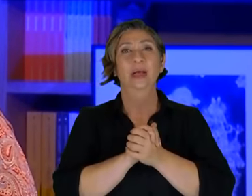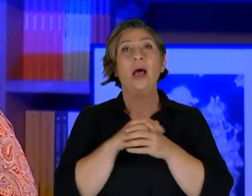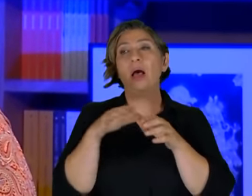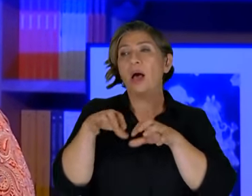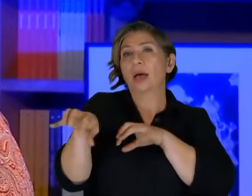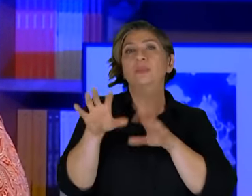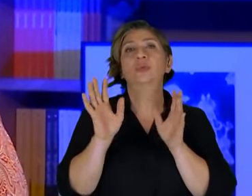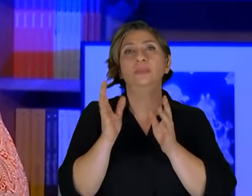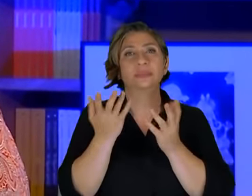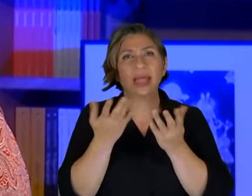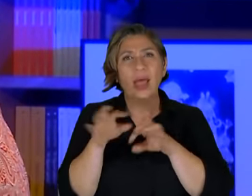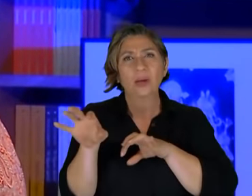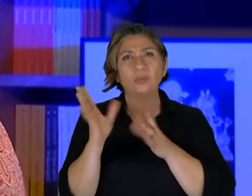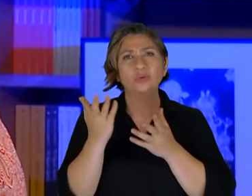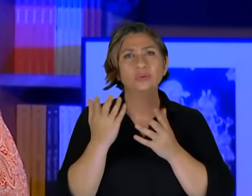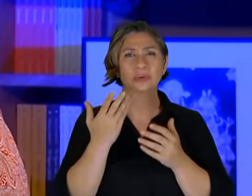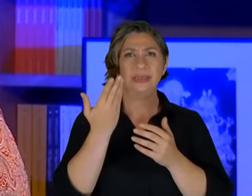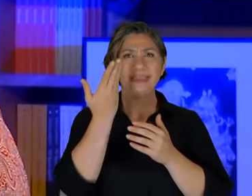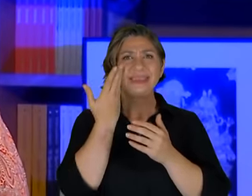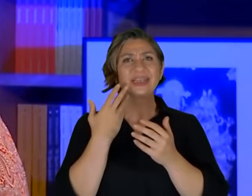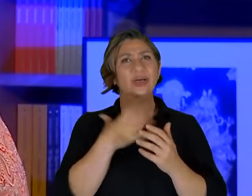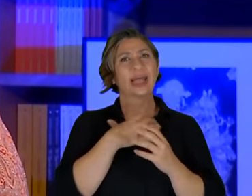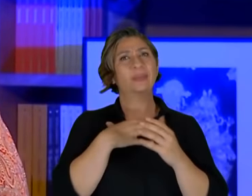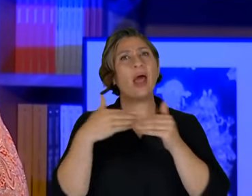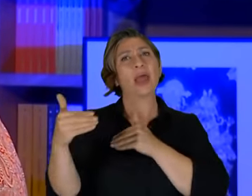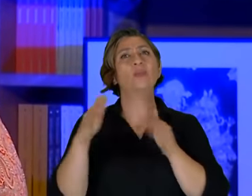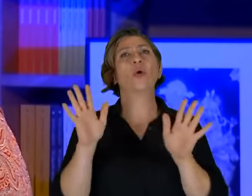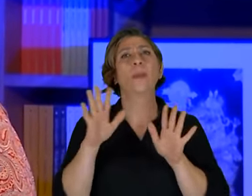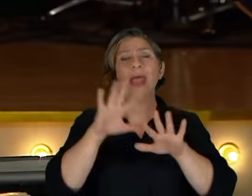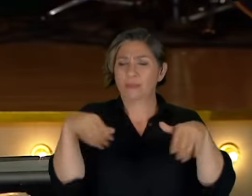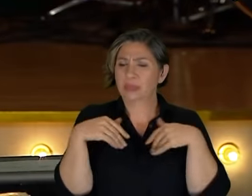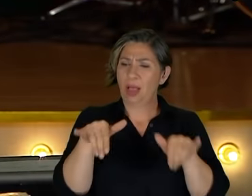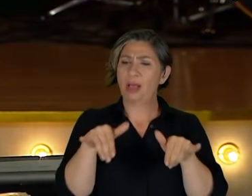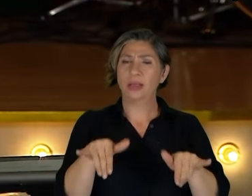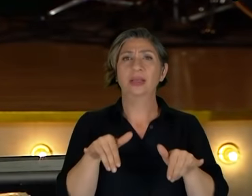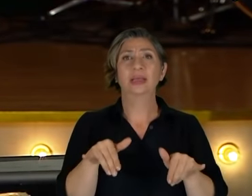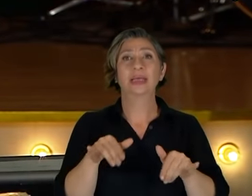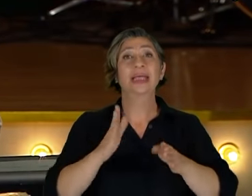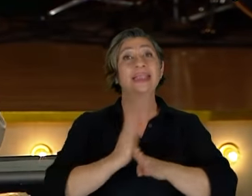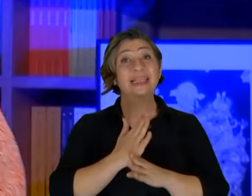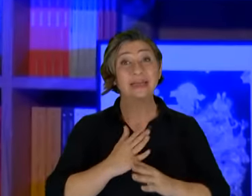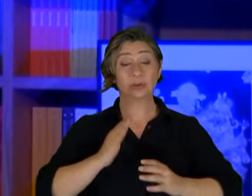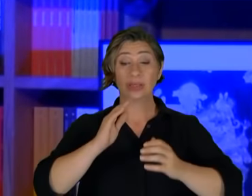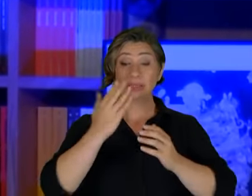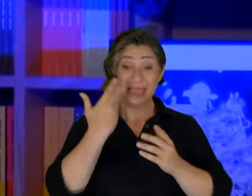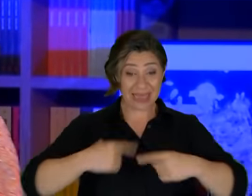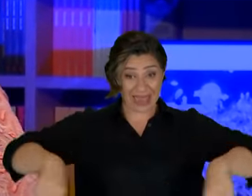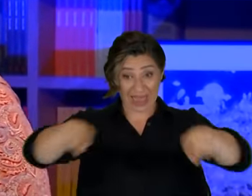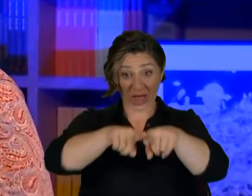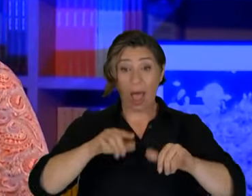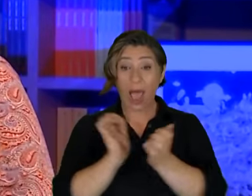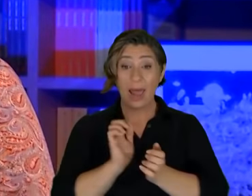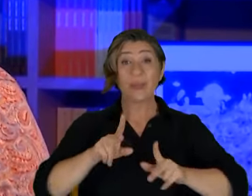Ayırmıyorum. Neyi ayırmıyorsun? Seyirciyi kendimden ayırmıyorum. Hepimizi bir görüyorum. Çünkü seyirciyi ailem gibi görürsem o